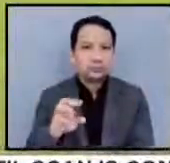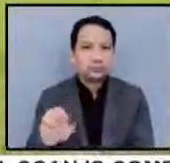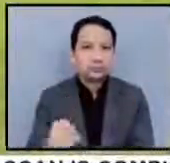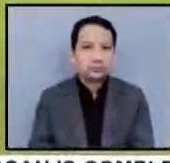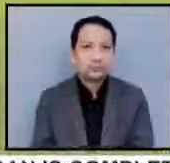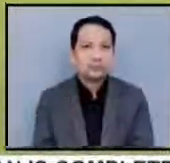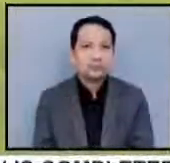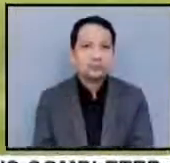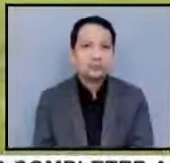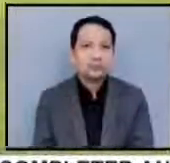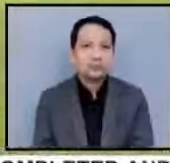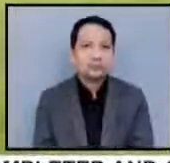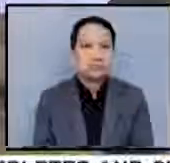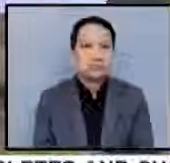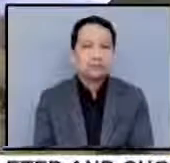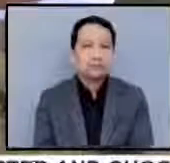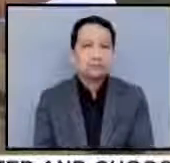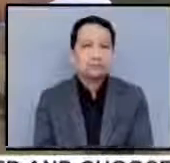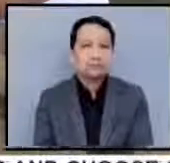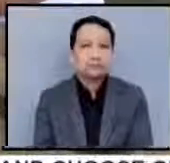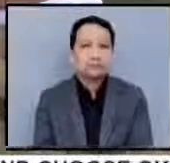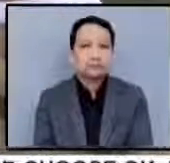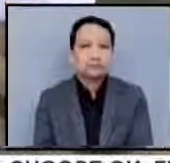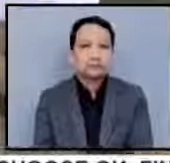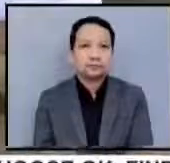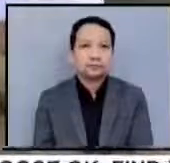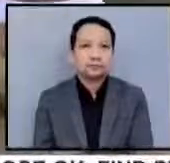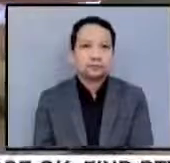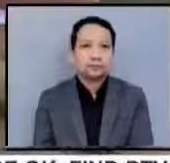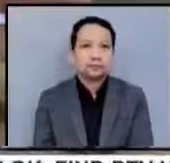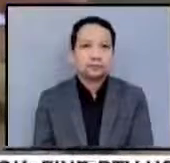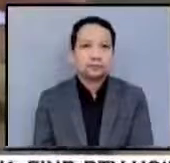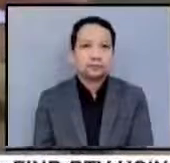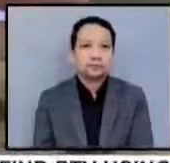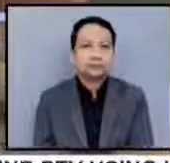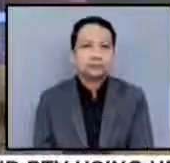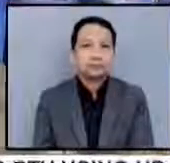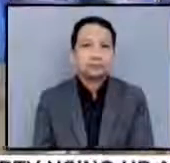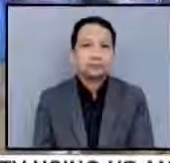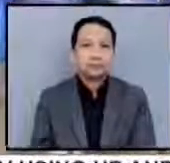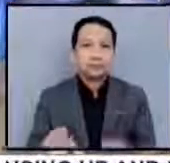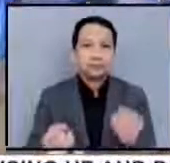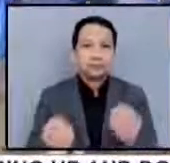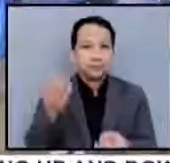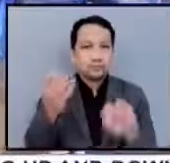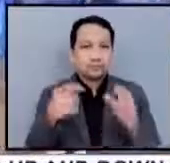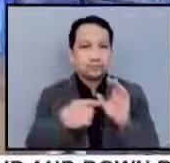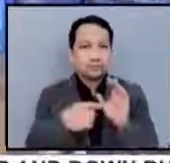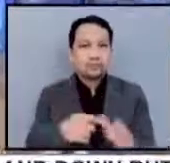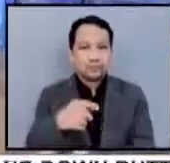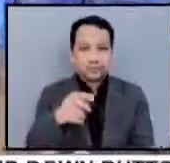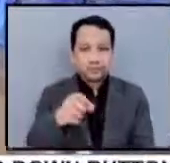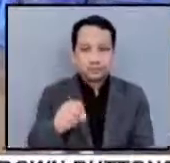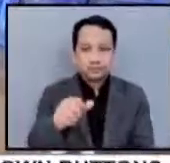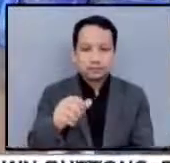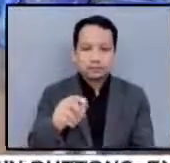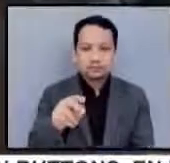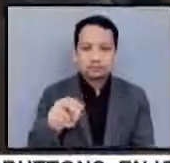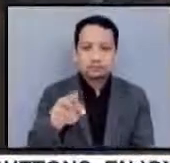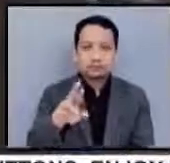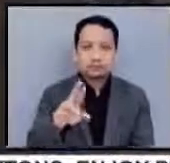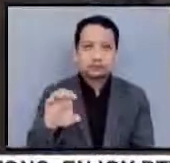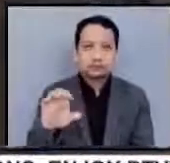Sa 8 hektaryang bakuran na ito, matatagpuan ang isang paggawaan ng mga pailaw sa San Rafael, Bulacan. Bawat stage ng paggawa